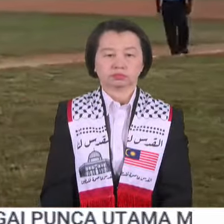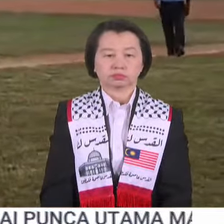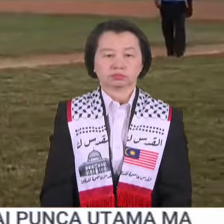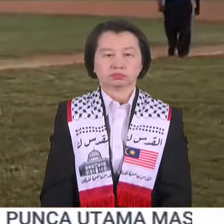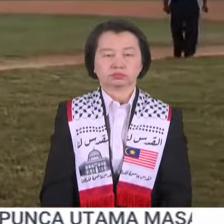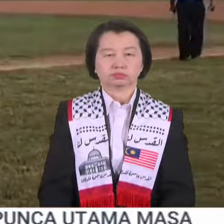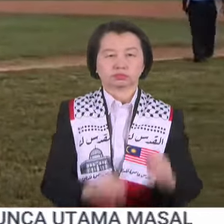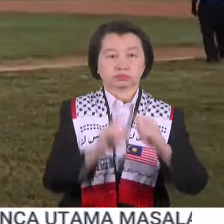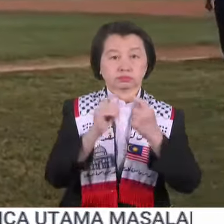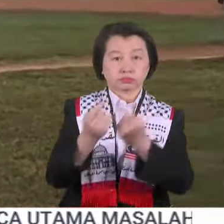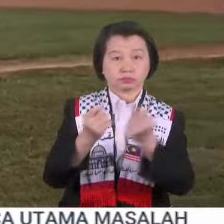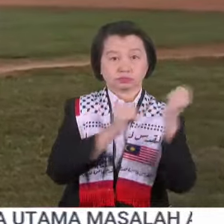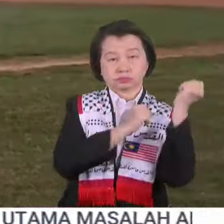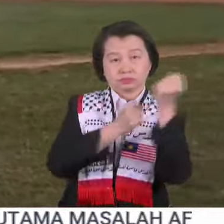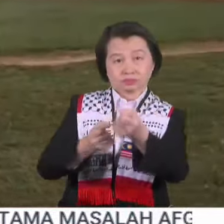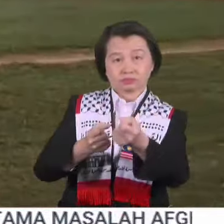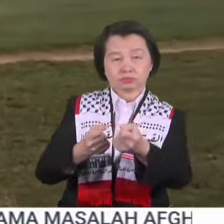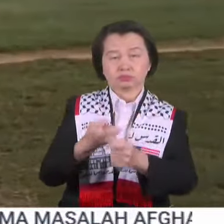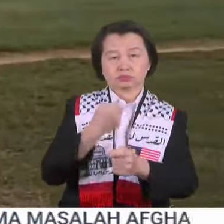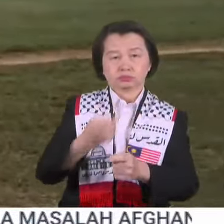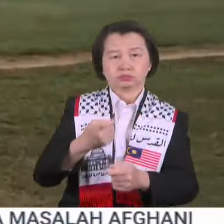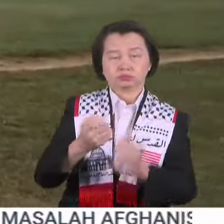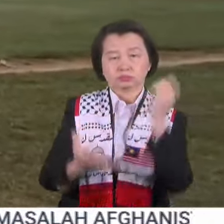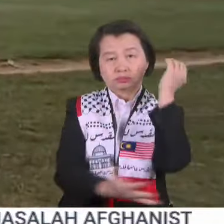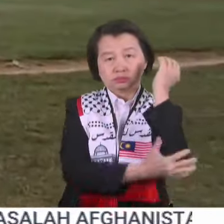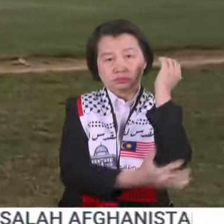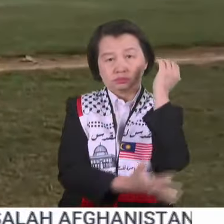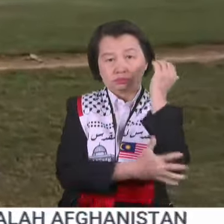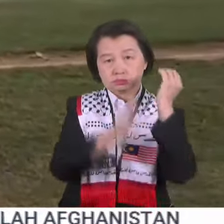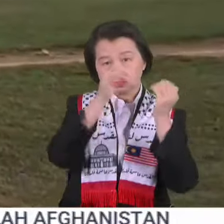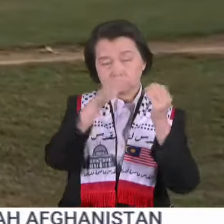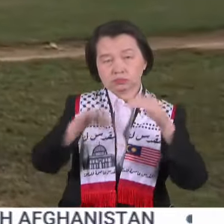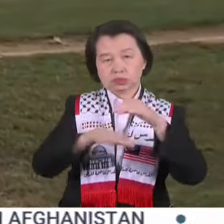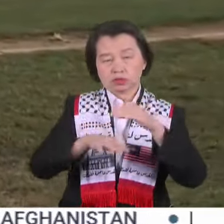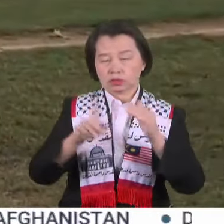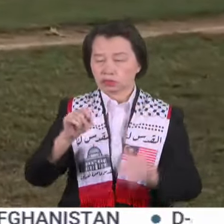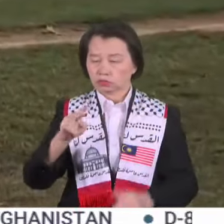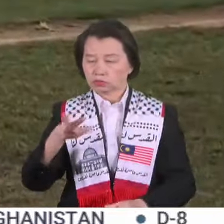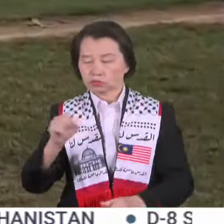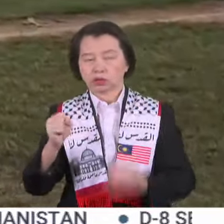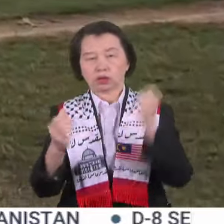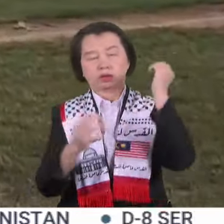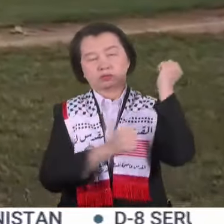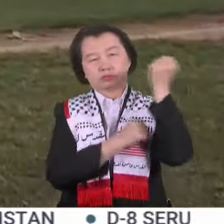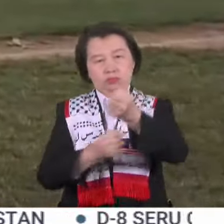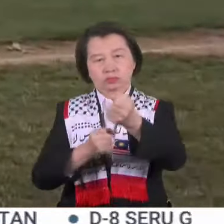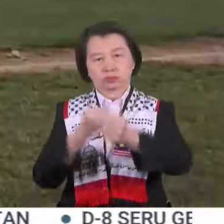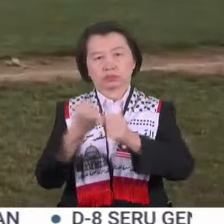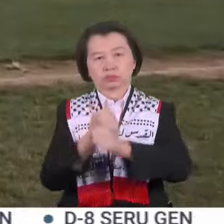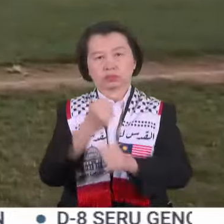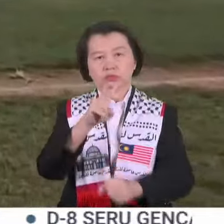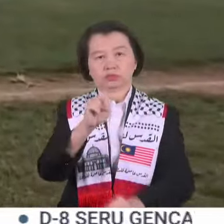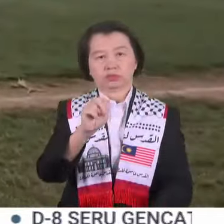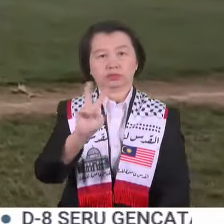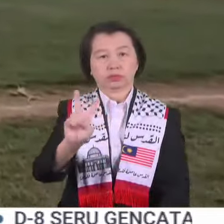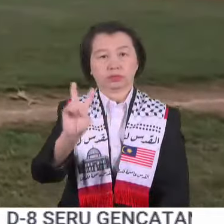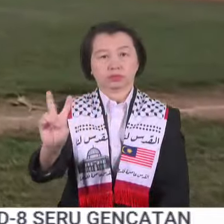Skuad baseball Chile ini dibentuk oleh jurulatih Azmi di Jasin Melaka di bawah Akademi Tunas Baseball pada tahun 2022.